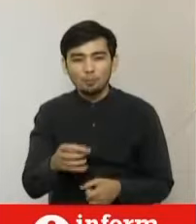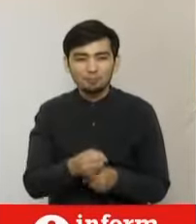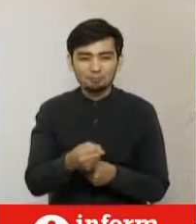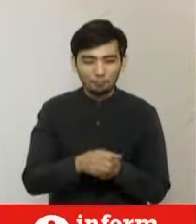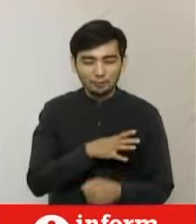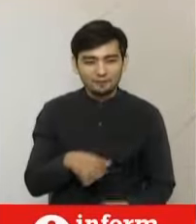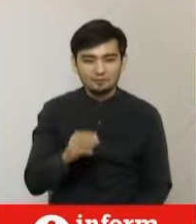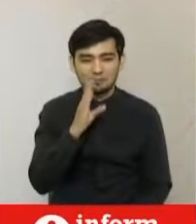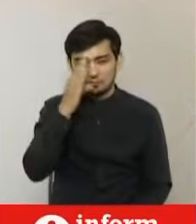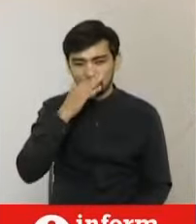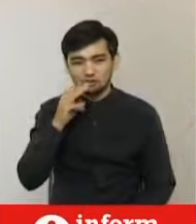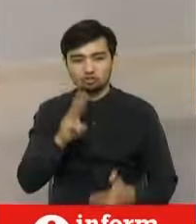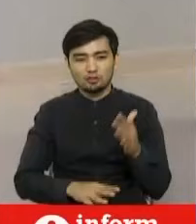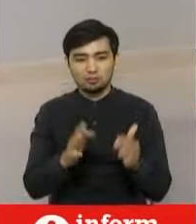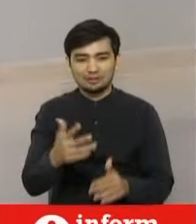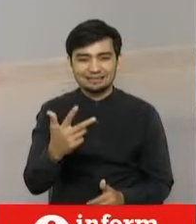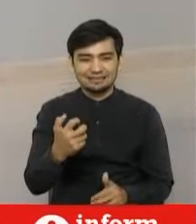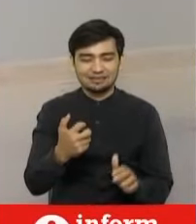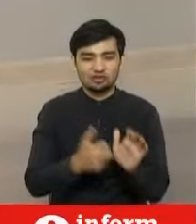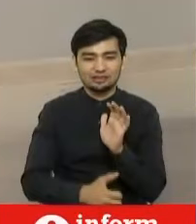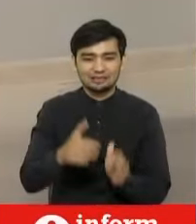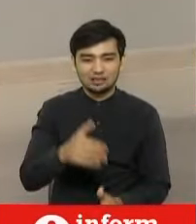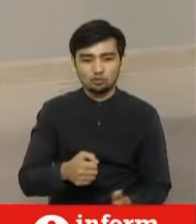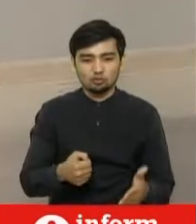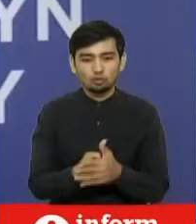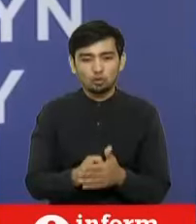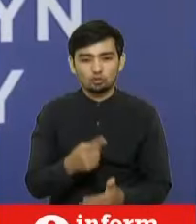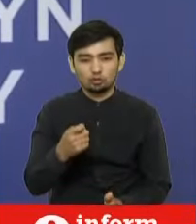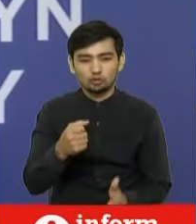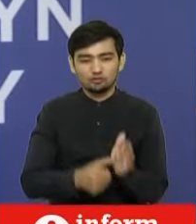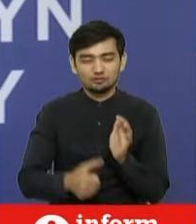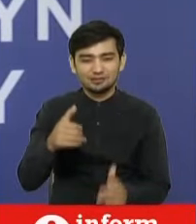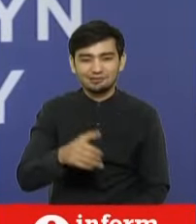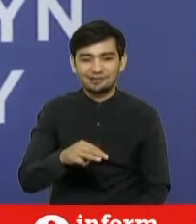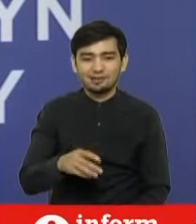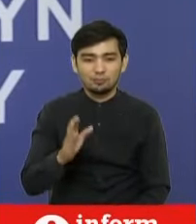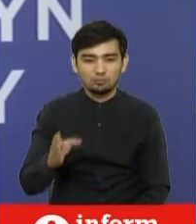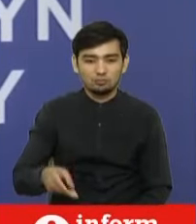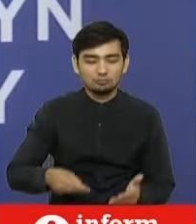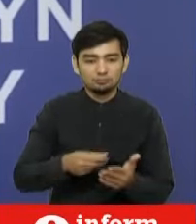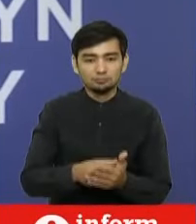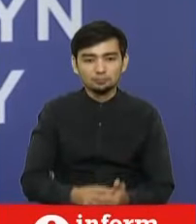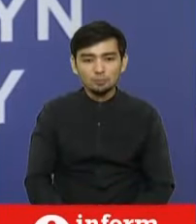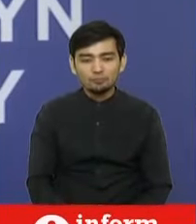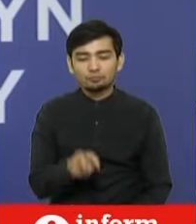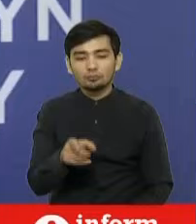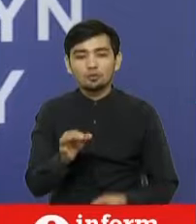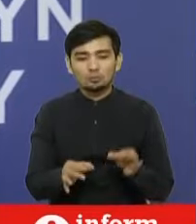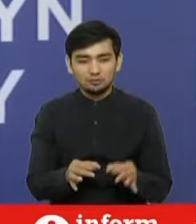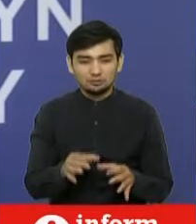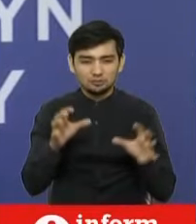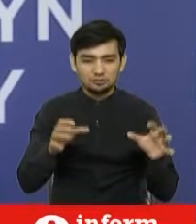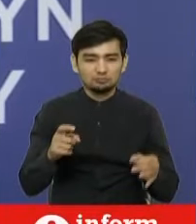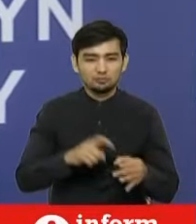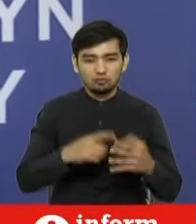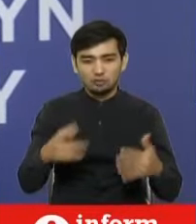будут выплатить от 36 тысяч до 110 тысяч тенге. То есть данная норма, она признана не